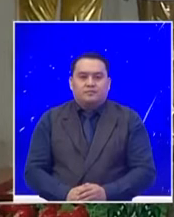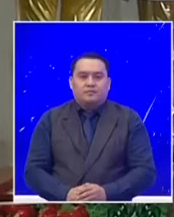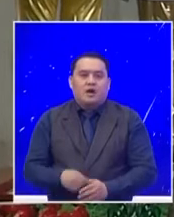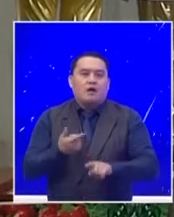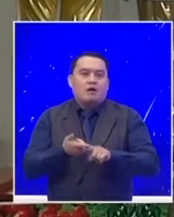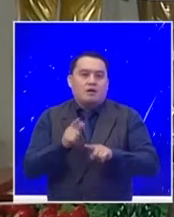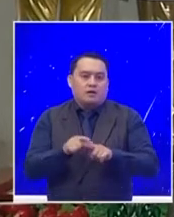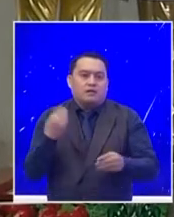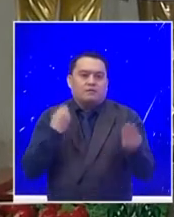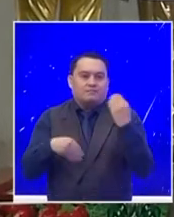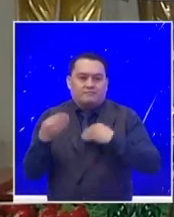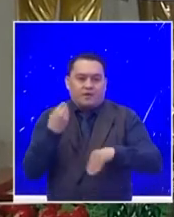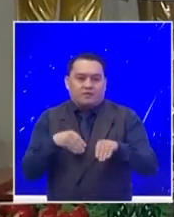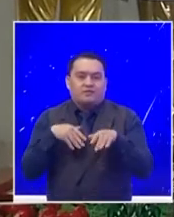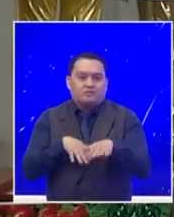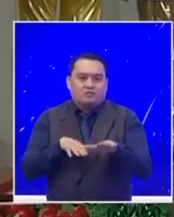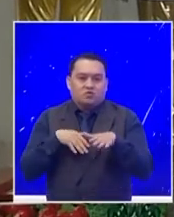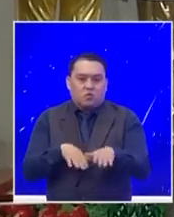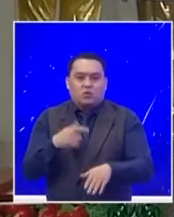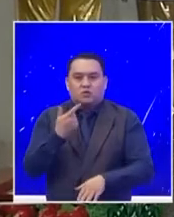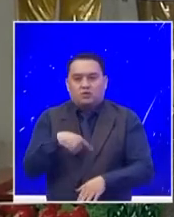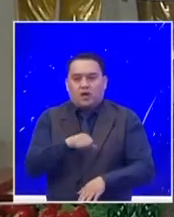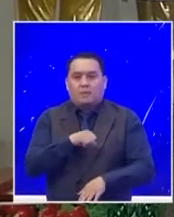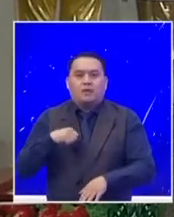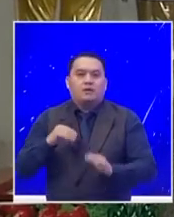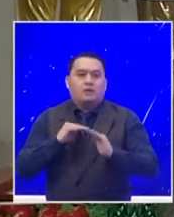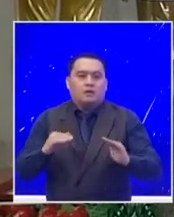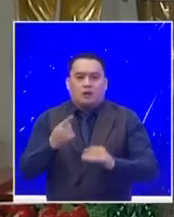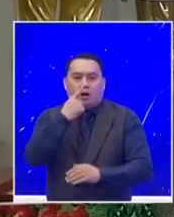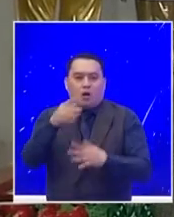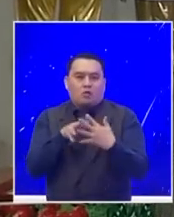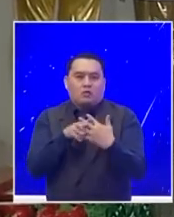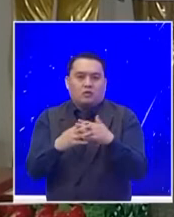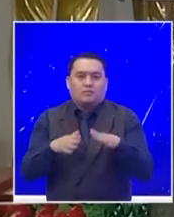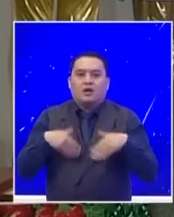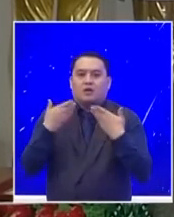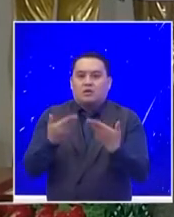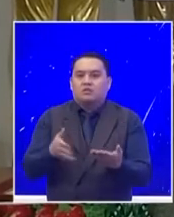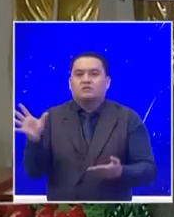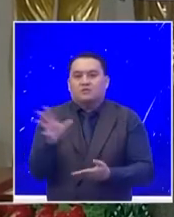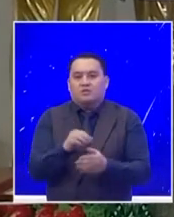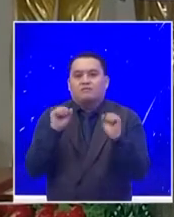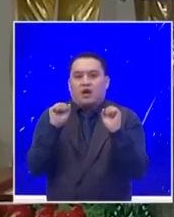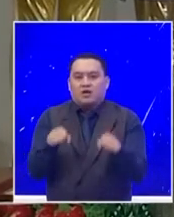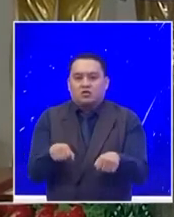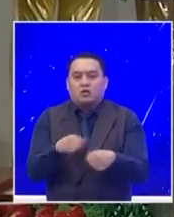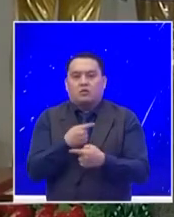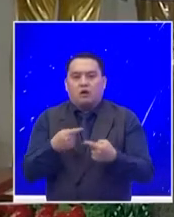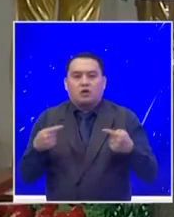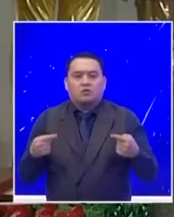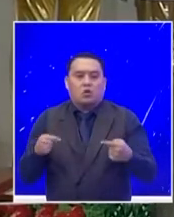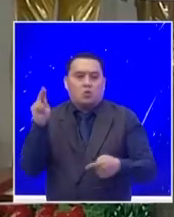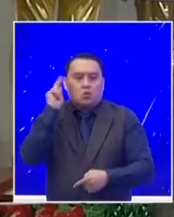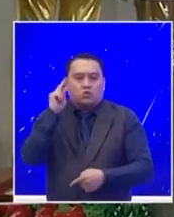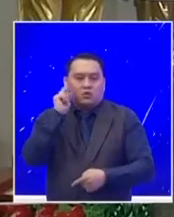Эти вещи мы шили в неурочное время. Как вы знаете, в нашей школе детям из отдаленных деревень предоставлены все возможности для хождения на различные кружки